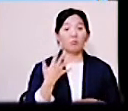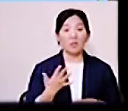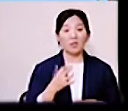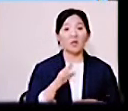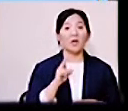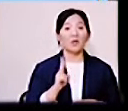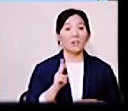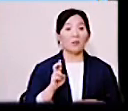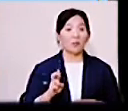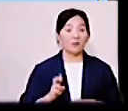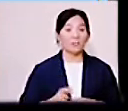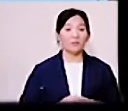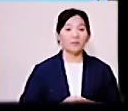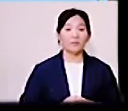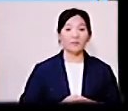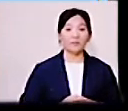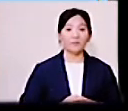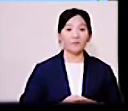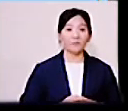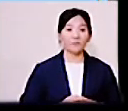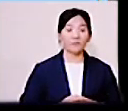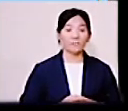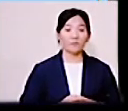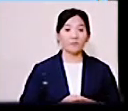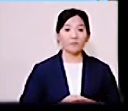25 килобайт.